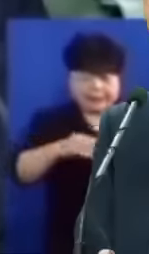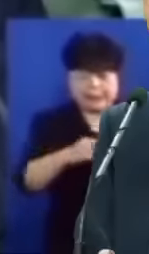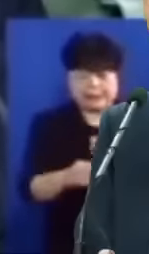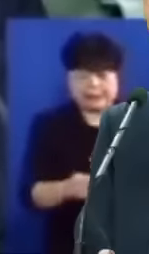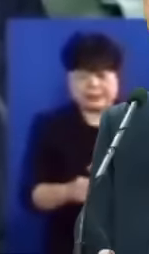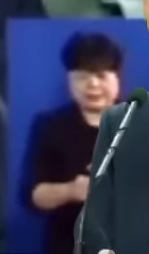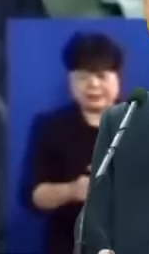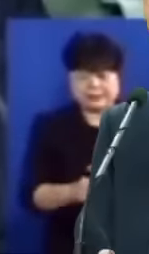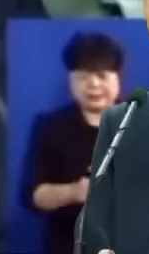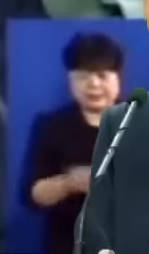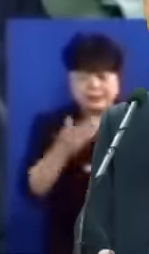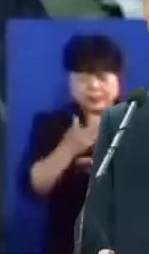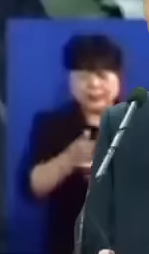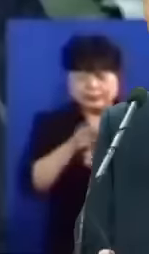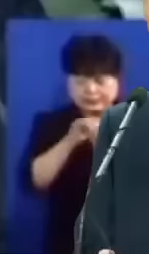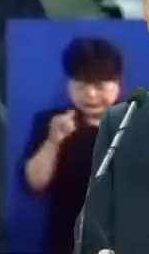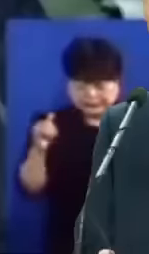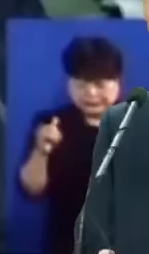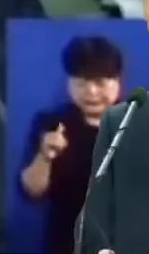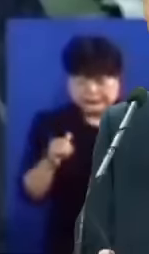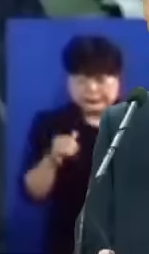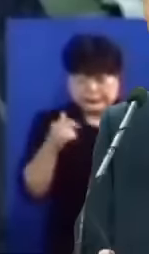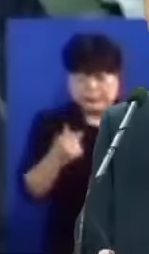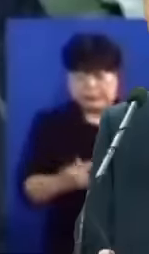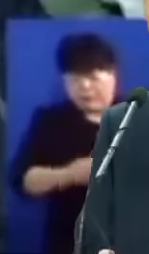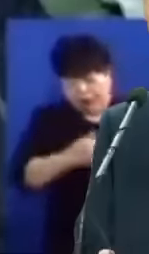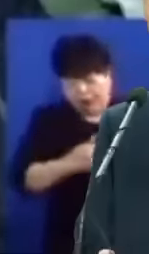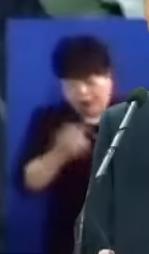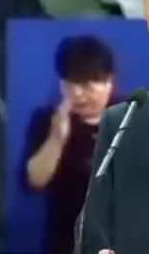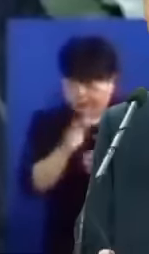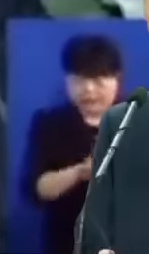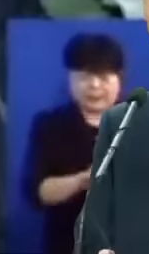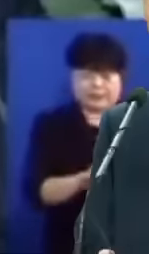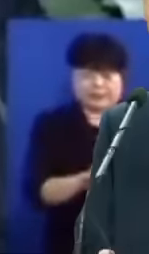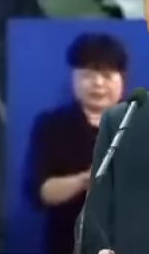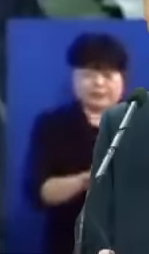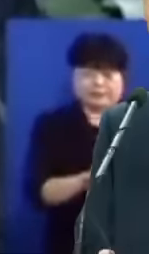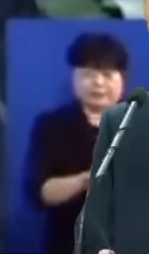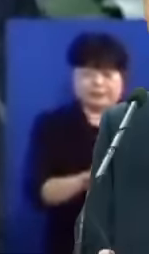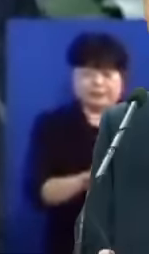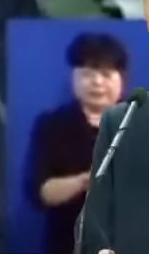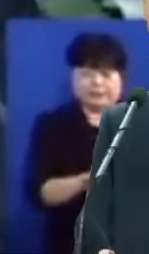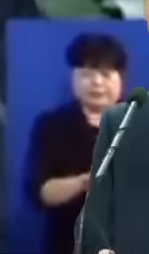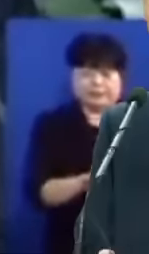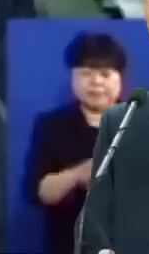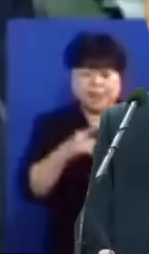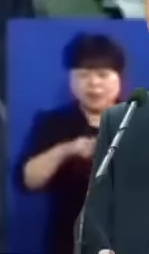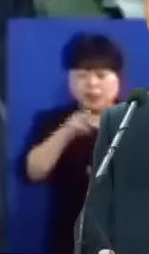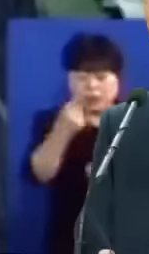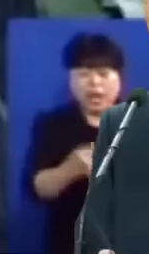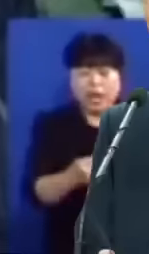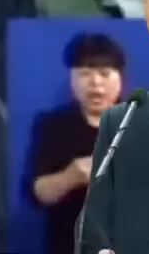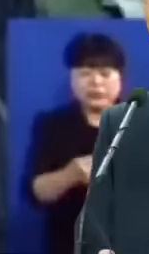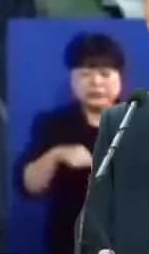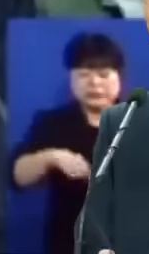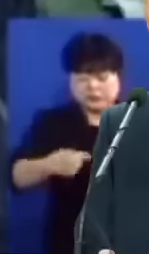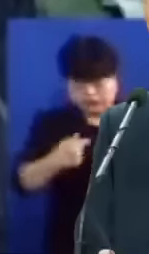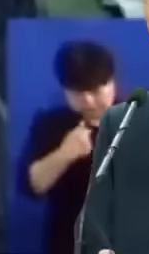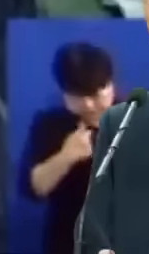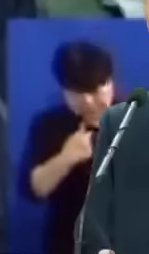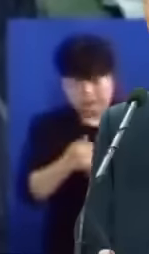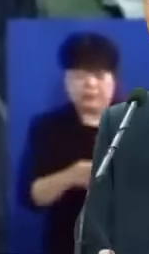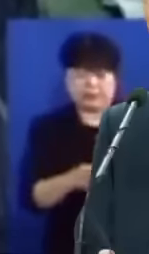말을 해서 이웃의 가슴을 찌릅니다. 그러면 그 칼이 돌아와서 자기를 찌르게 되는